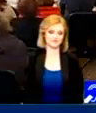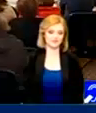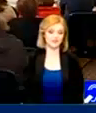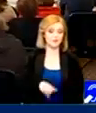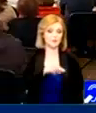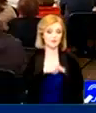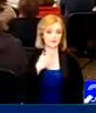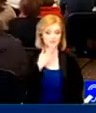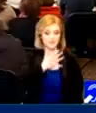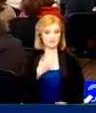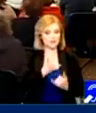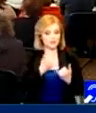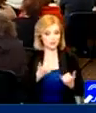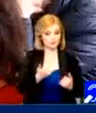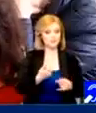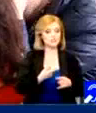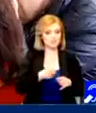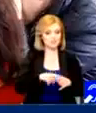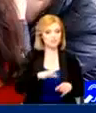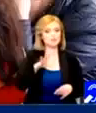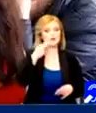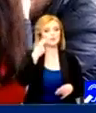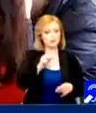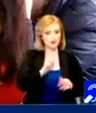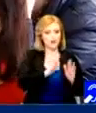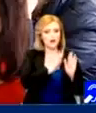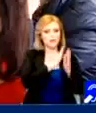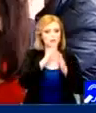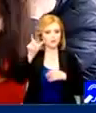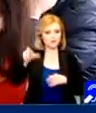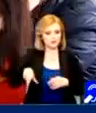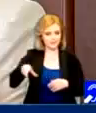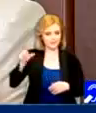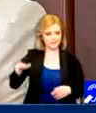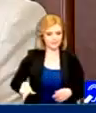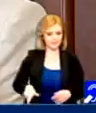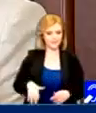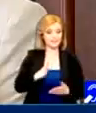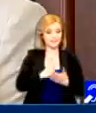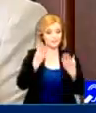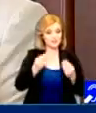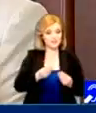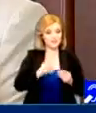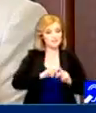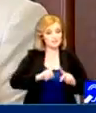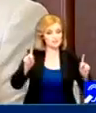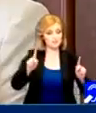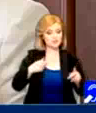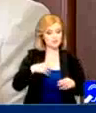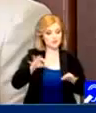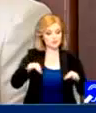Premiul Național Galex se acordă și celor mai buni bibliotecari. Este o zi specială pentru că ne permite să le celebrăm